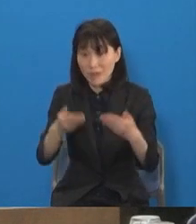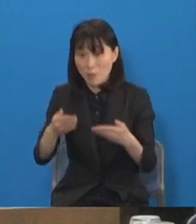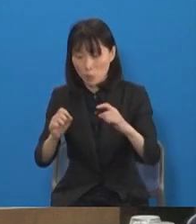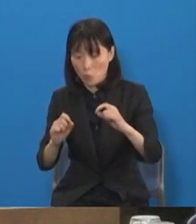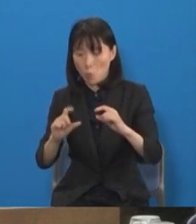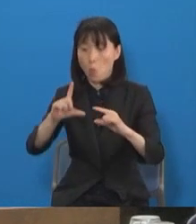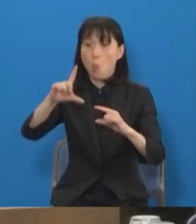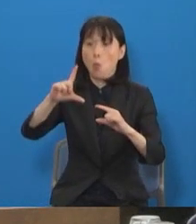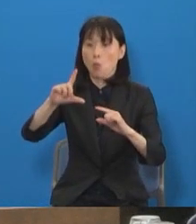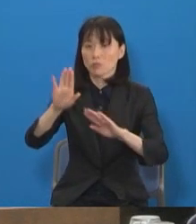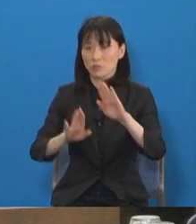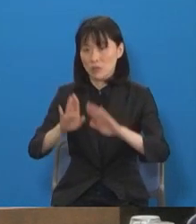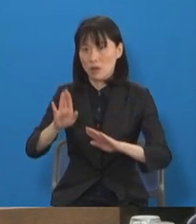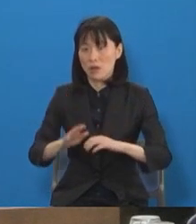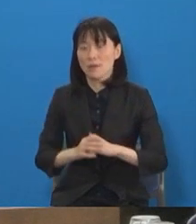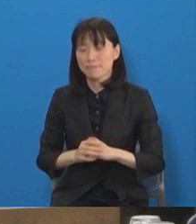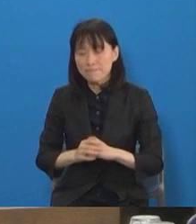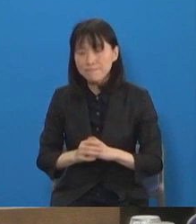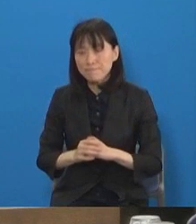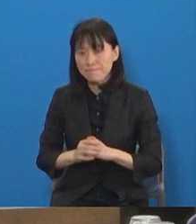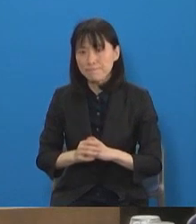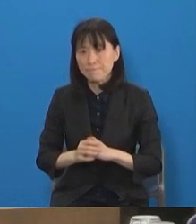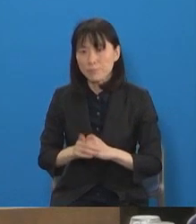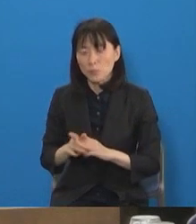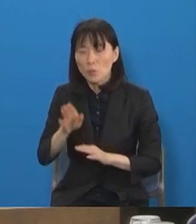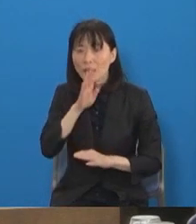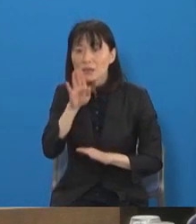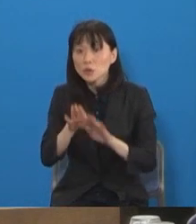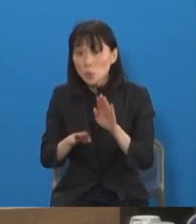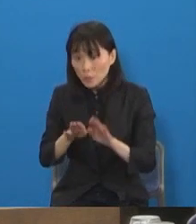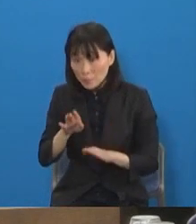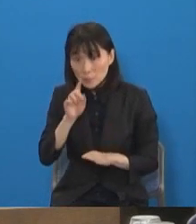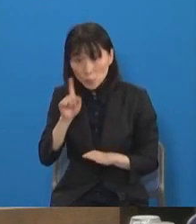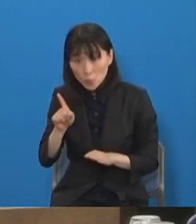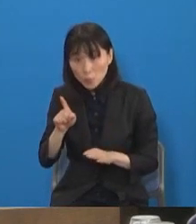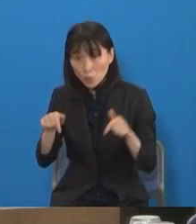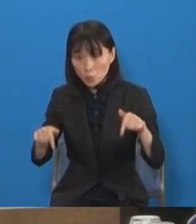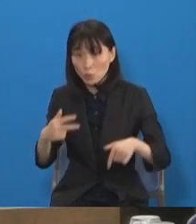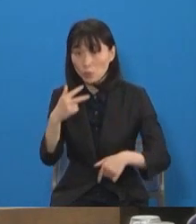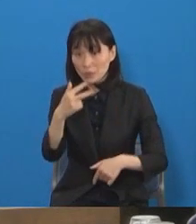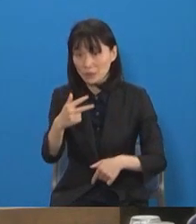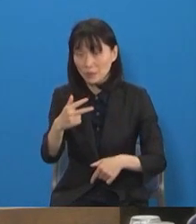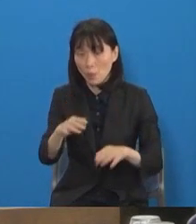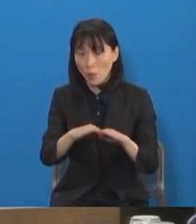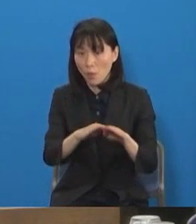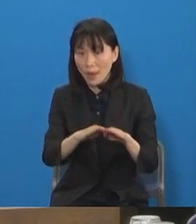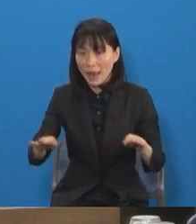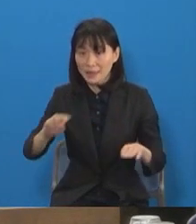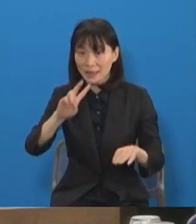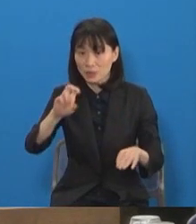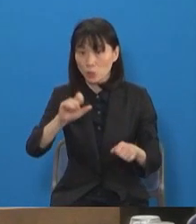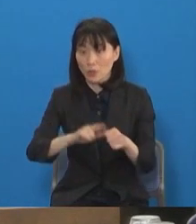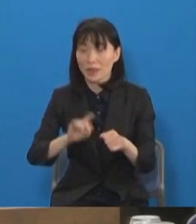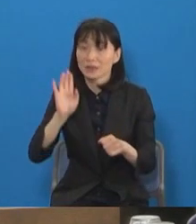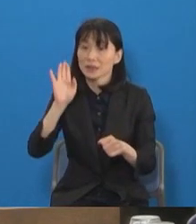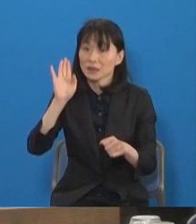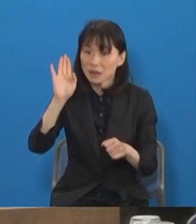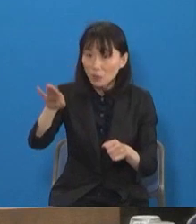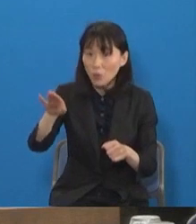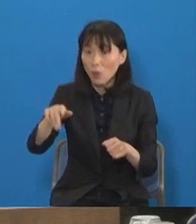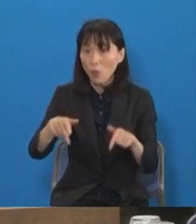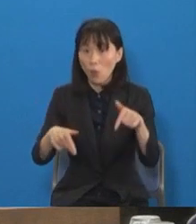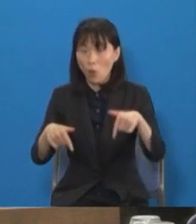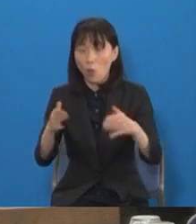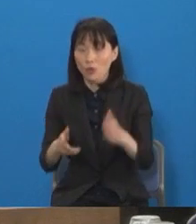きく上回っています。このような現状の中、本市でも平成25年以降、保育士